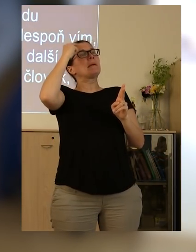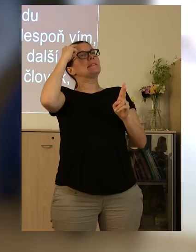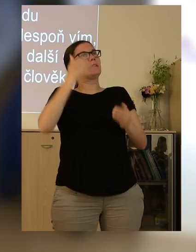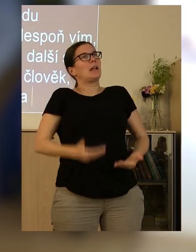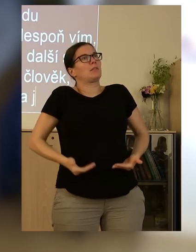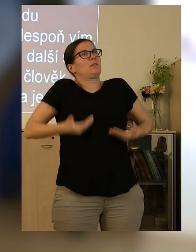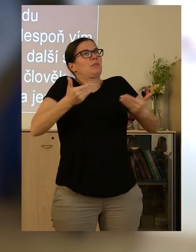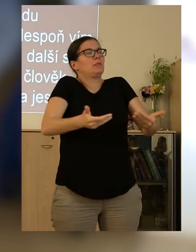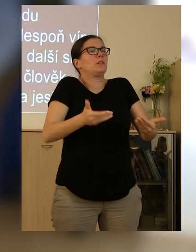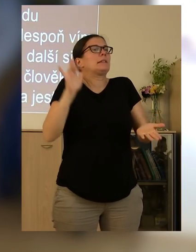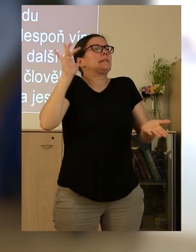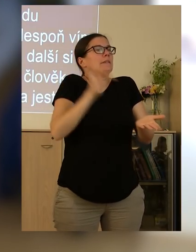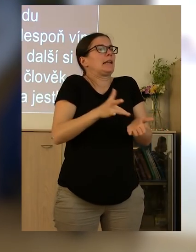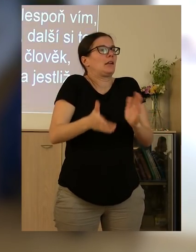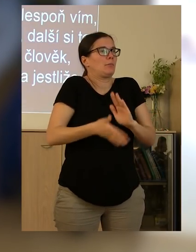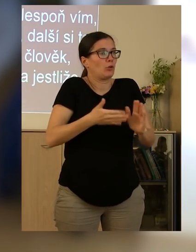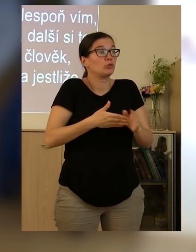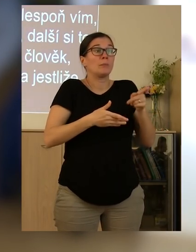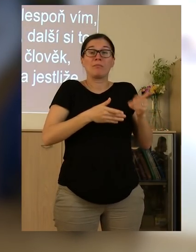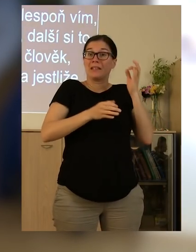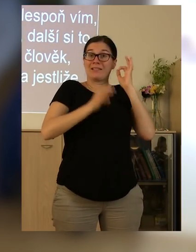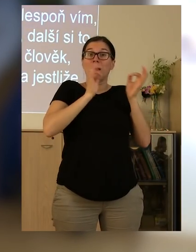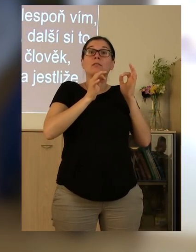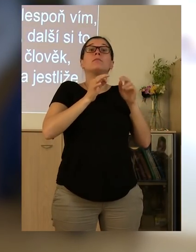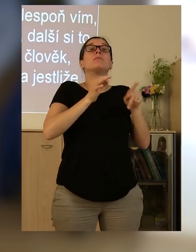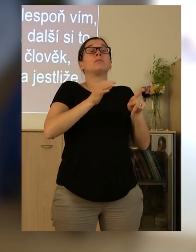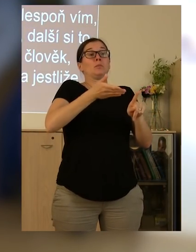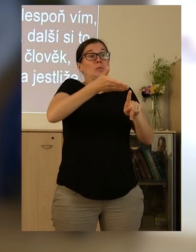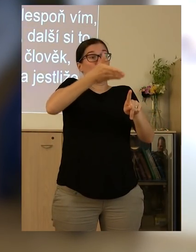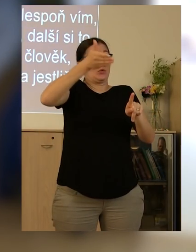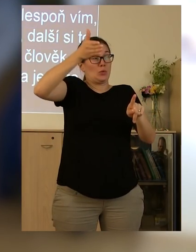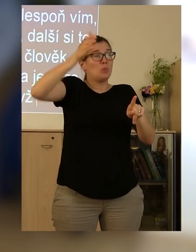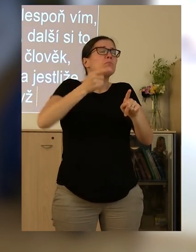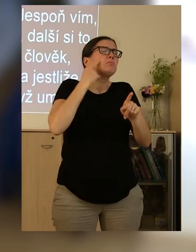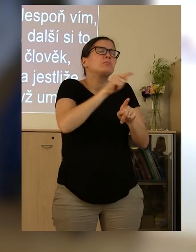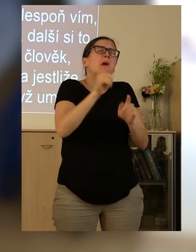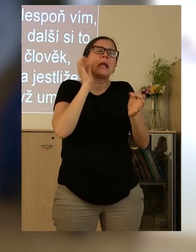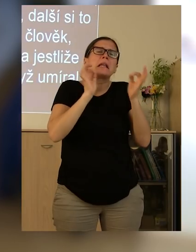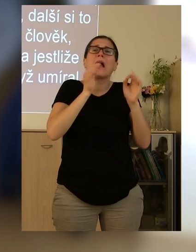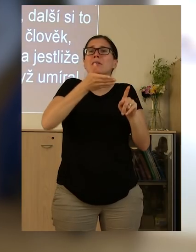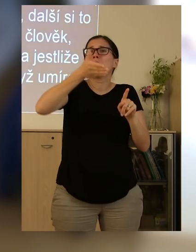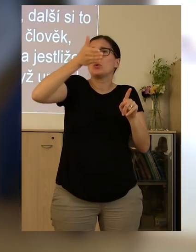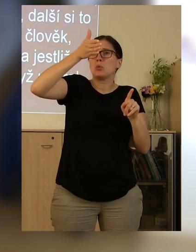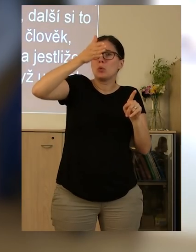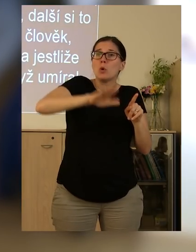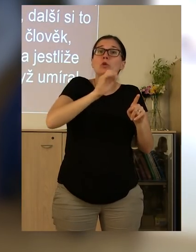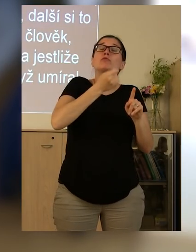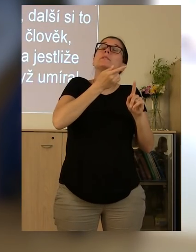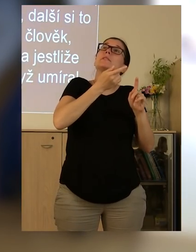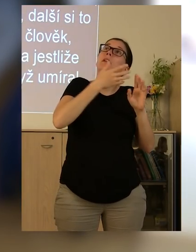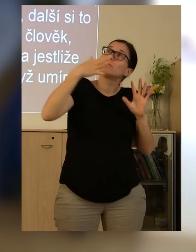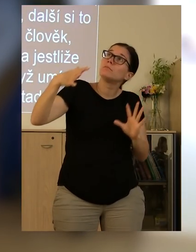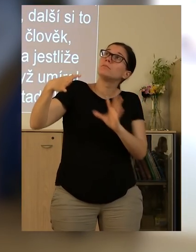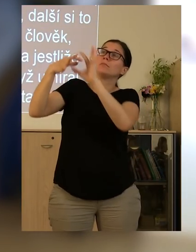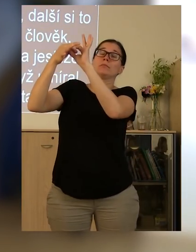Apač umírá, a Apač když umíral, tak vždycky se jakoby obracel tady k té síle a